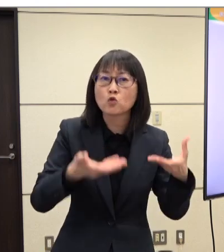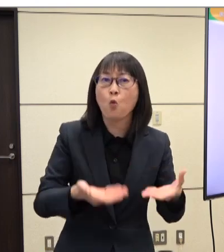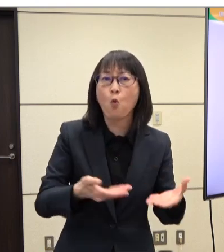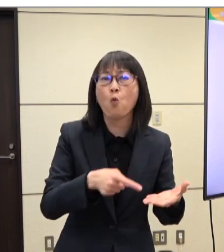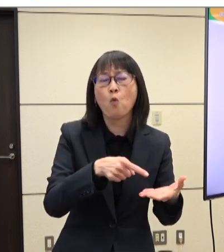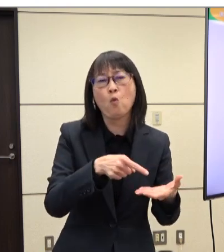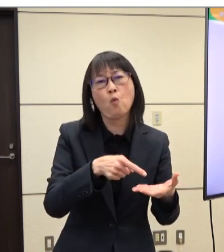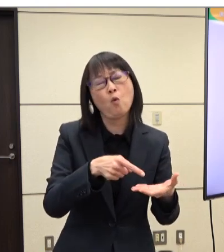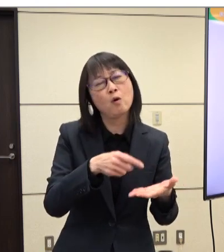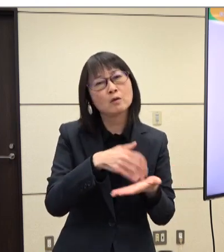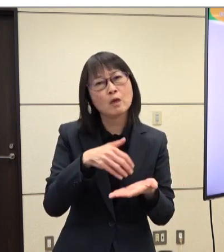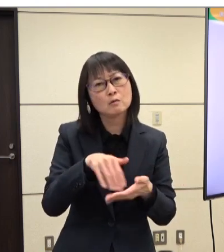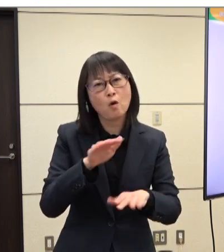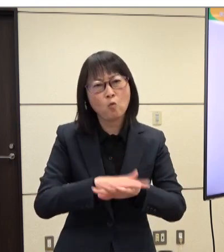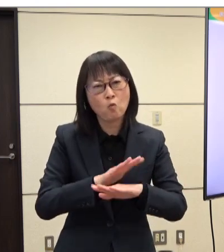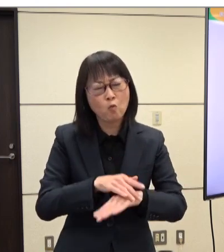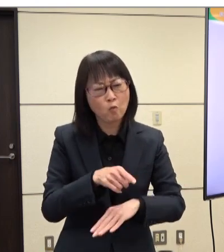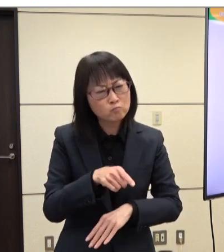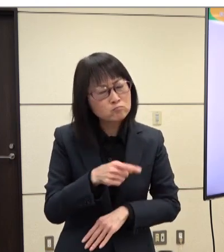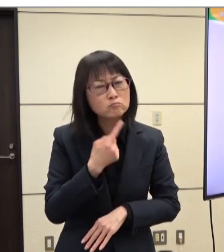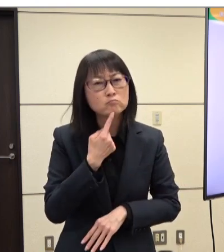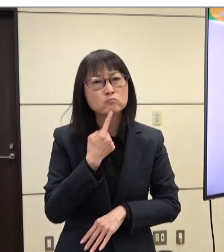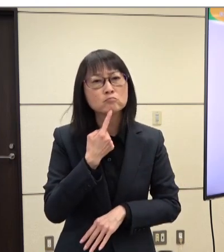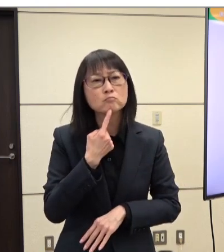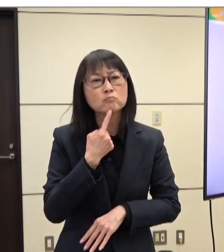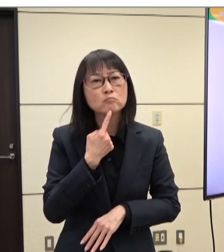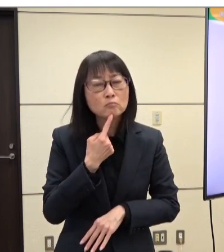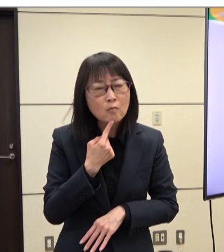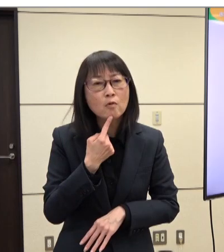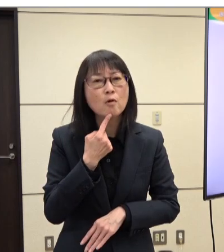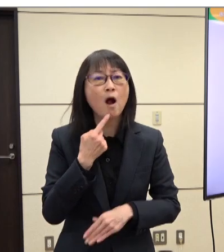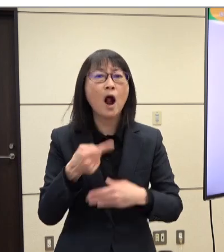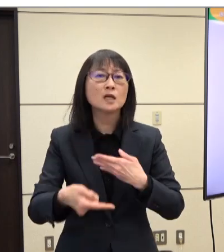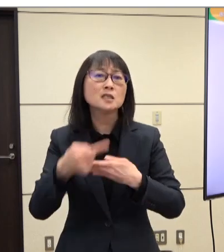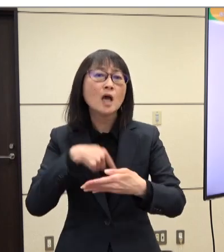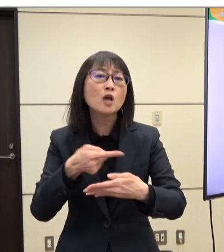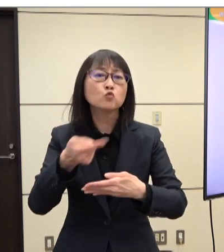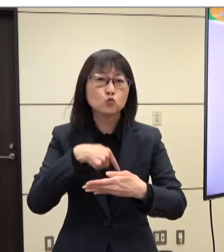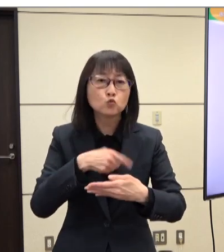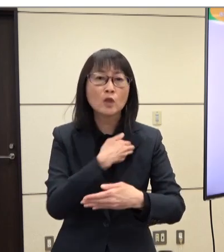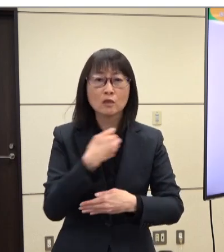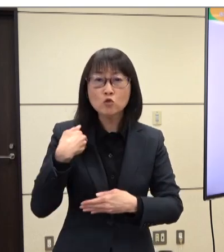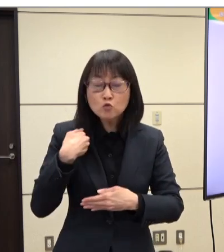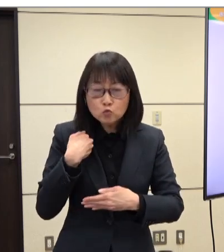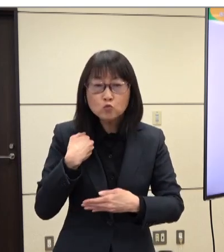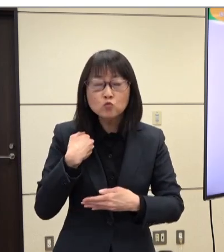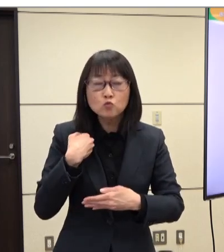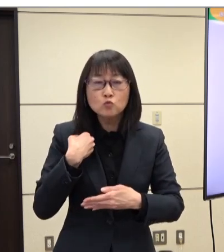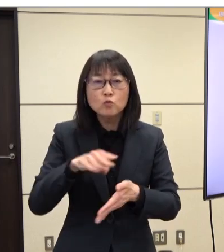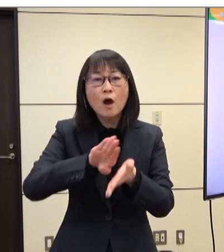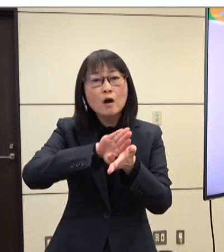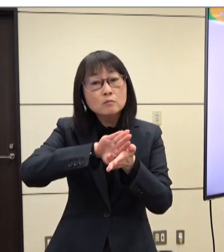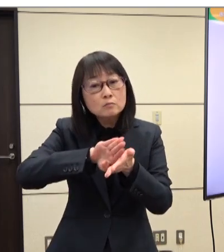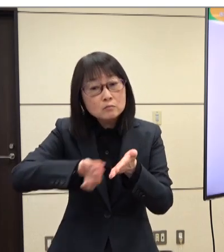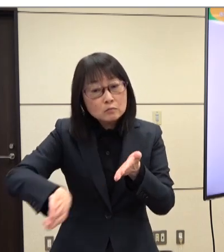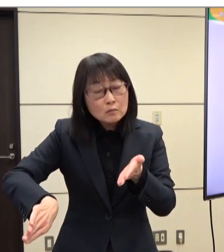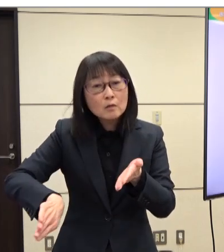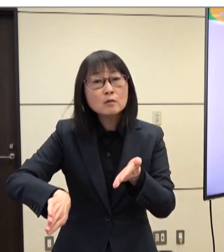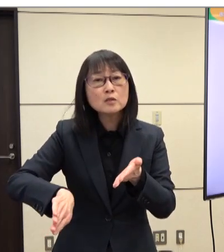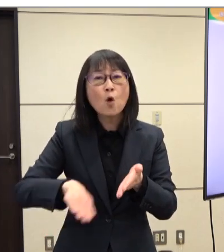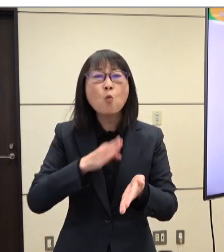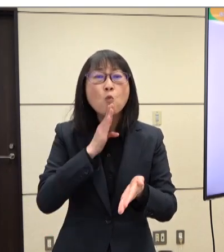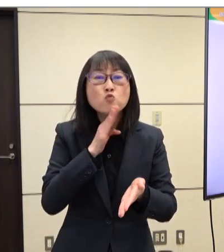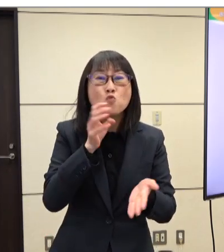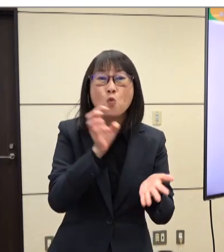ではその資源化するものは今後はちょっと外して、やっぱり純粋の生活系の廃